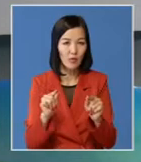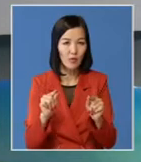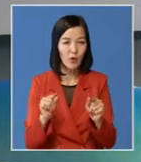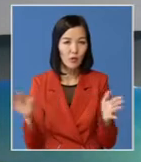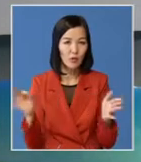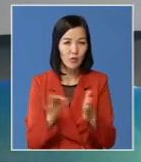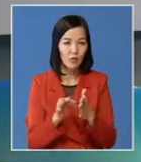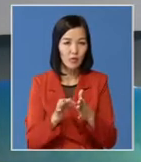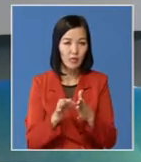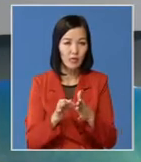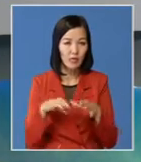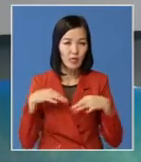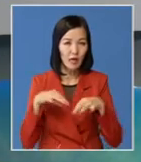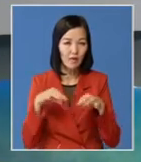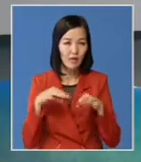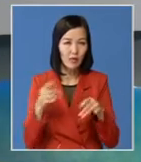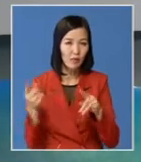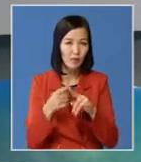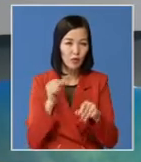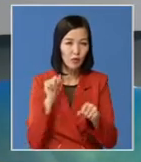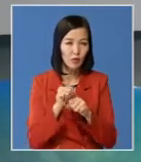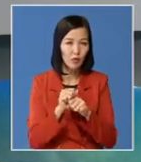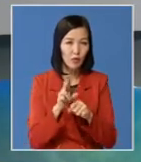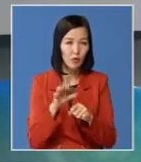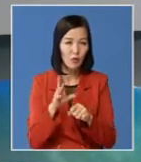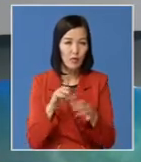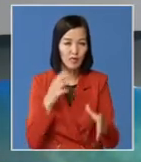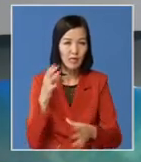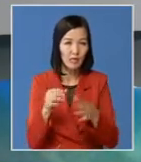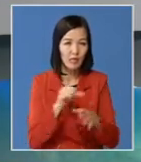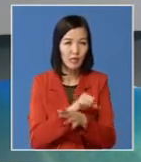насихаттау. Осыны көздеген автокеруеннің алғашқы аялдамасы Қорғас